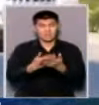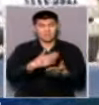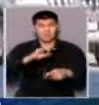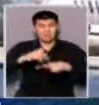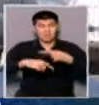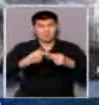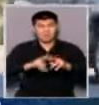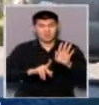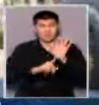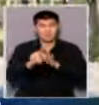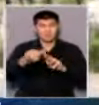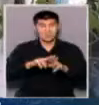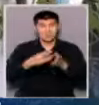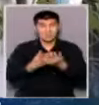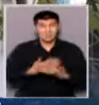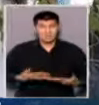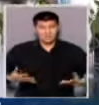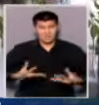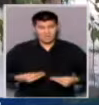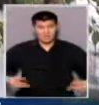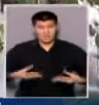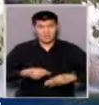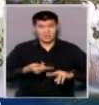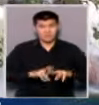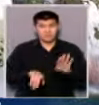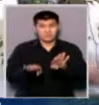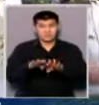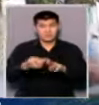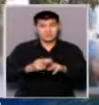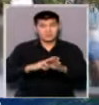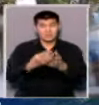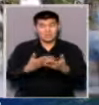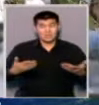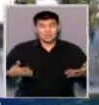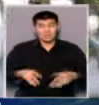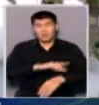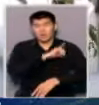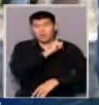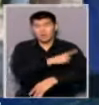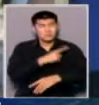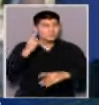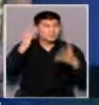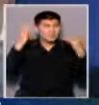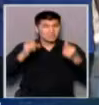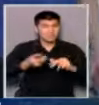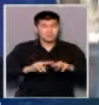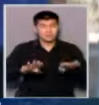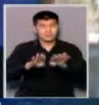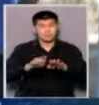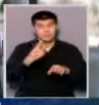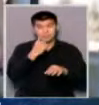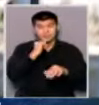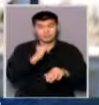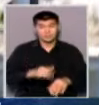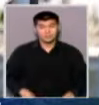потом присоединяются признаки желудочно-кишечной инфекции. Кроме того, штамм может вызывать ухудшение слуха, нарушение свертываемости